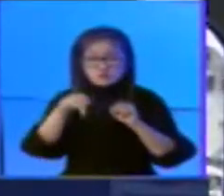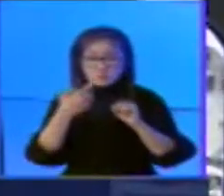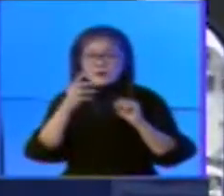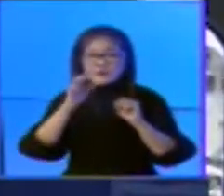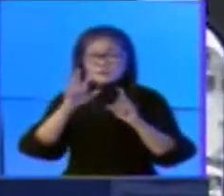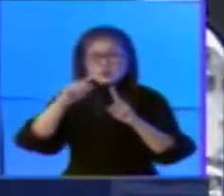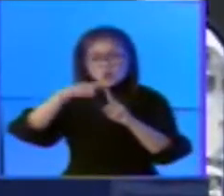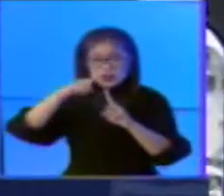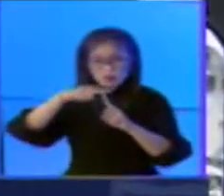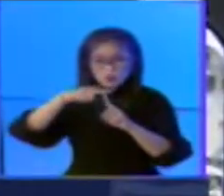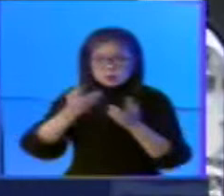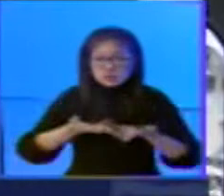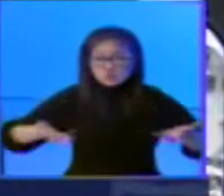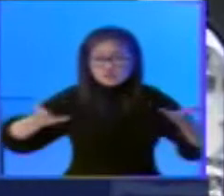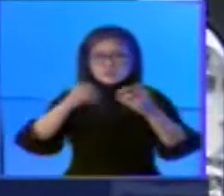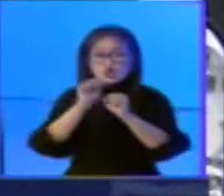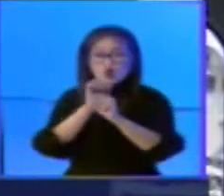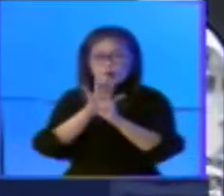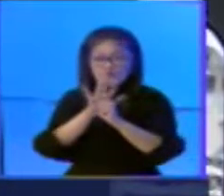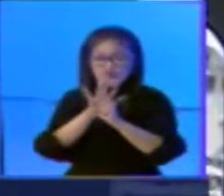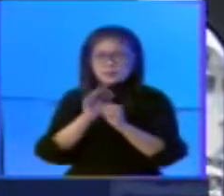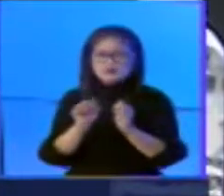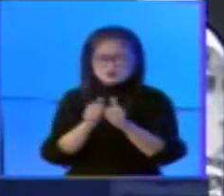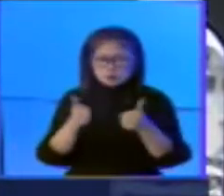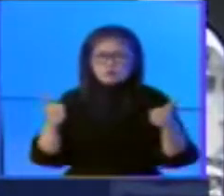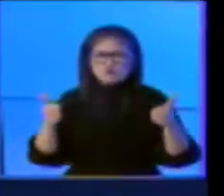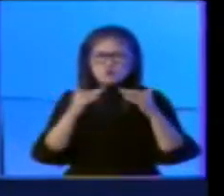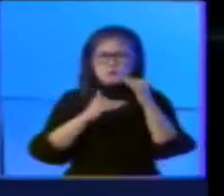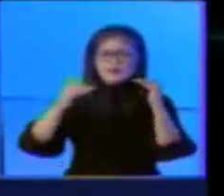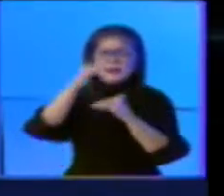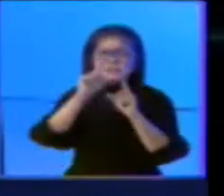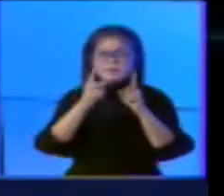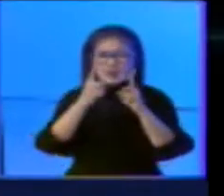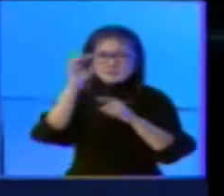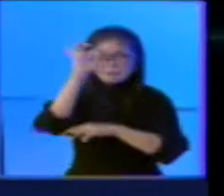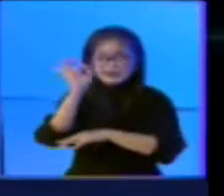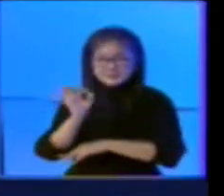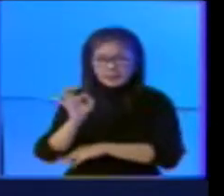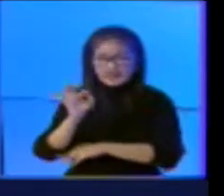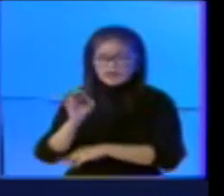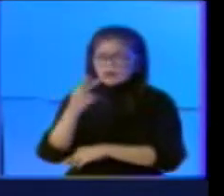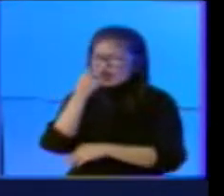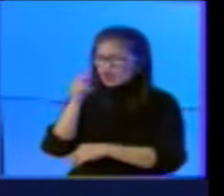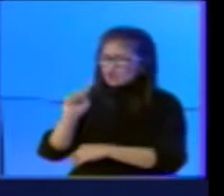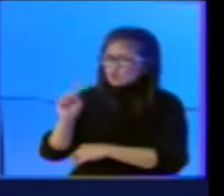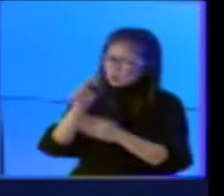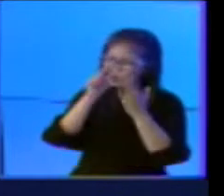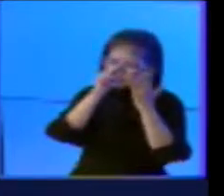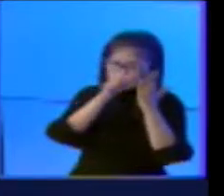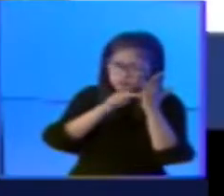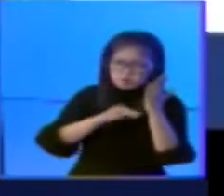ada COVID ini, jadi masih sangat bagus, menaik 11%. Kalau kita lihat breakdown-nya, iklan